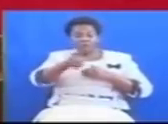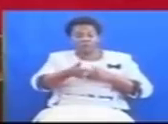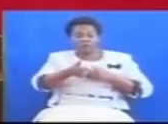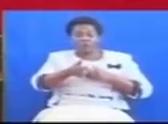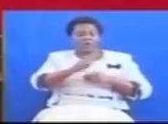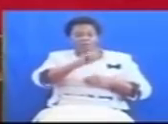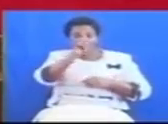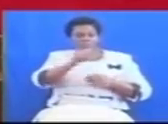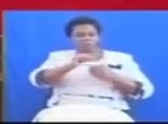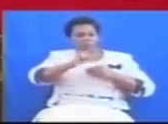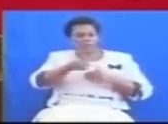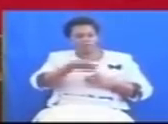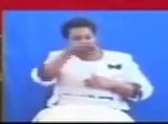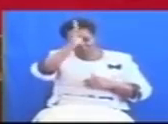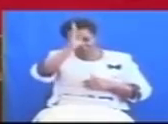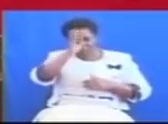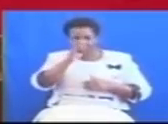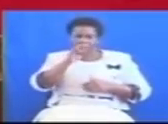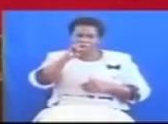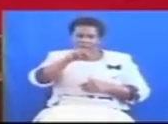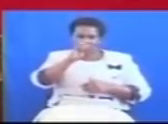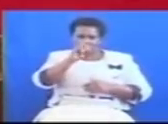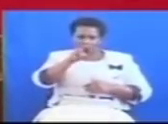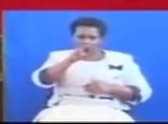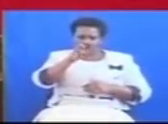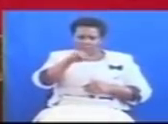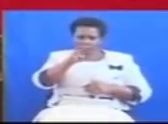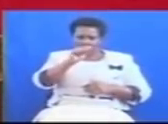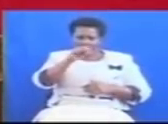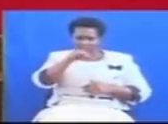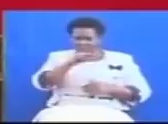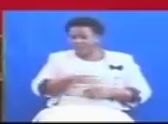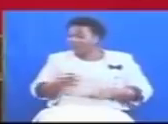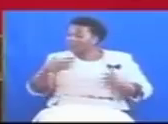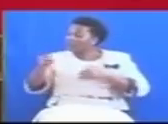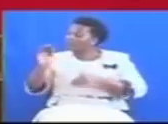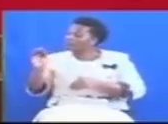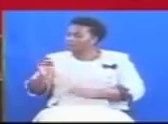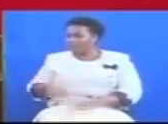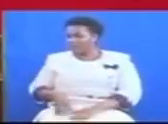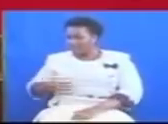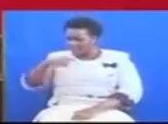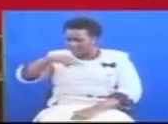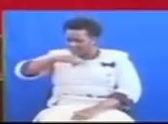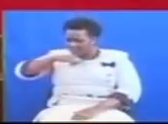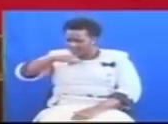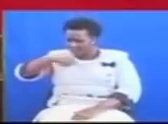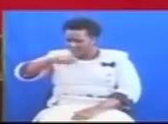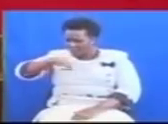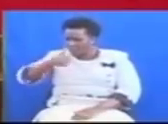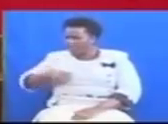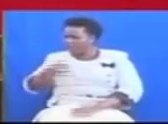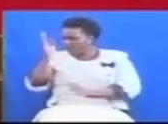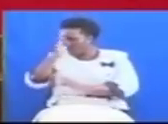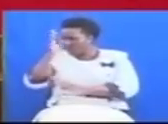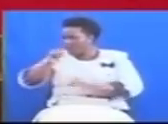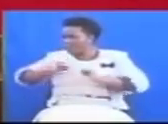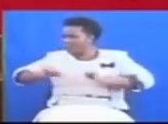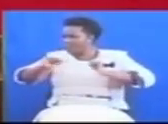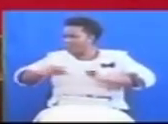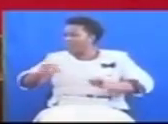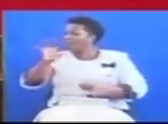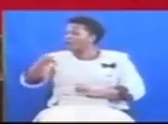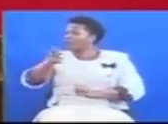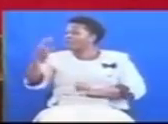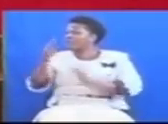nitakuwa tayari kutembelea jimbo la Makete. Nataka nimtaarifu mheshimiwa mbunge, tulifanya ziara jimbo la Makete mwaka